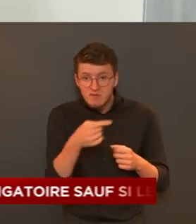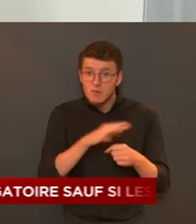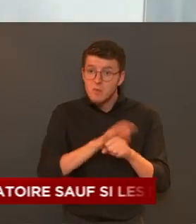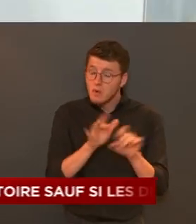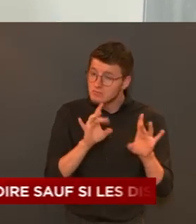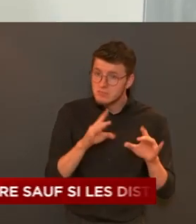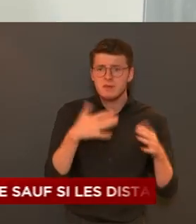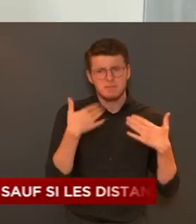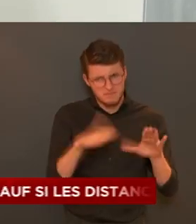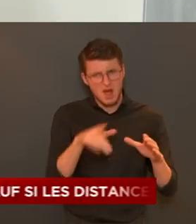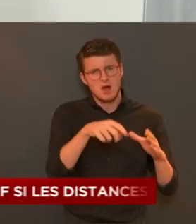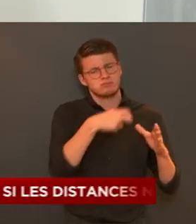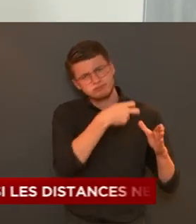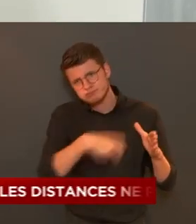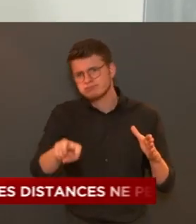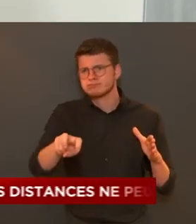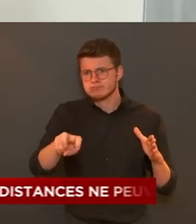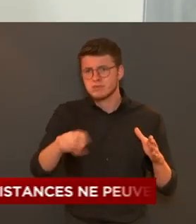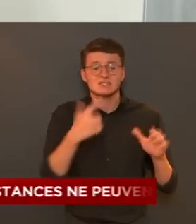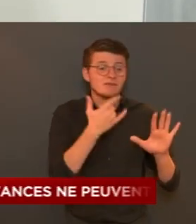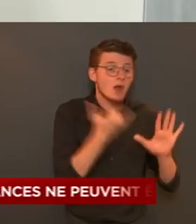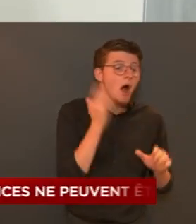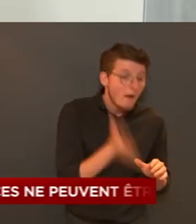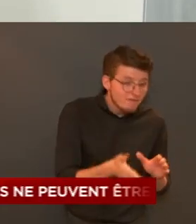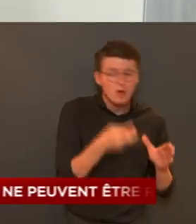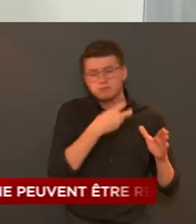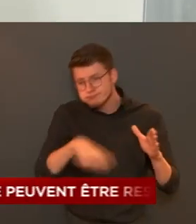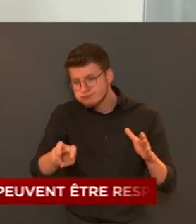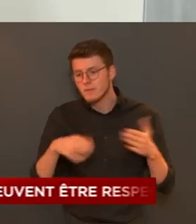vous pouvez quitter votre quarantaine après le 7e jour.